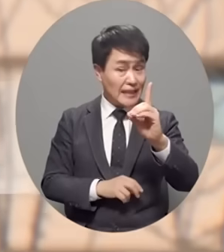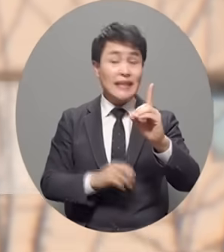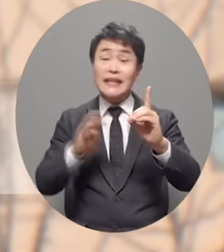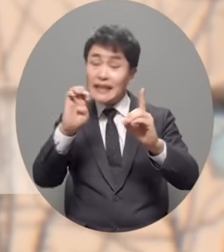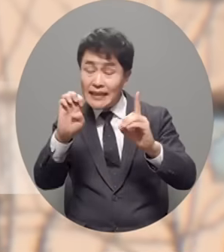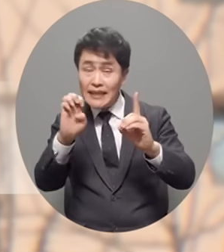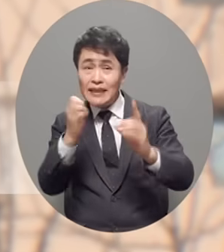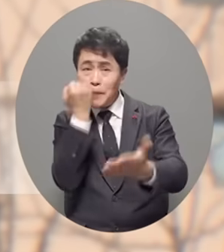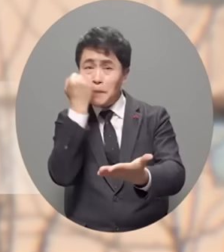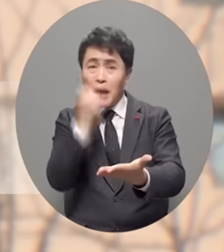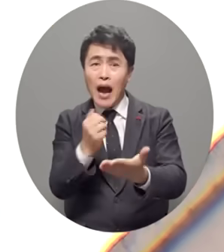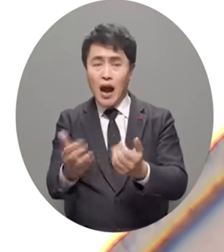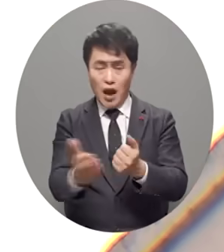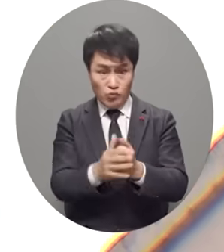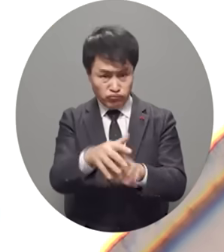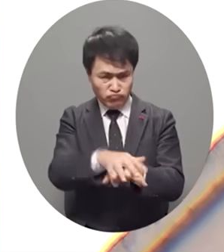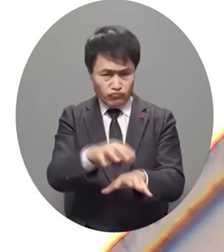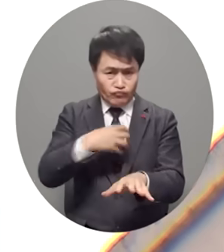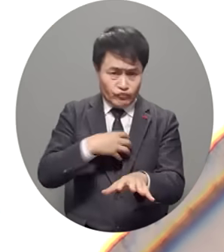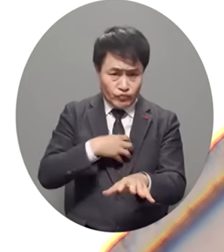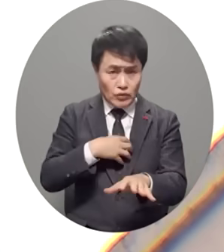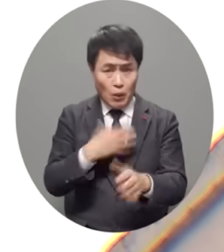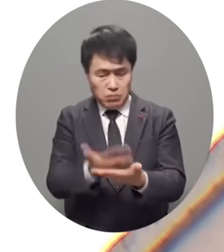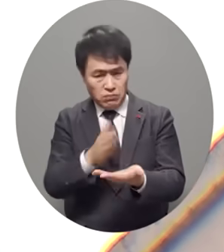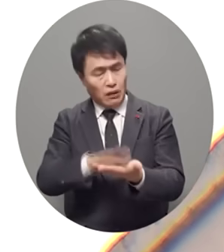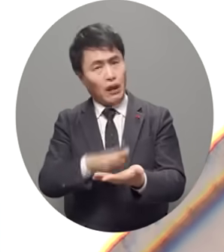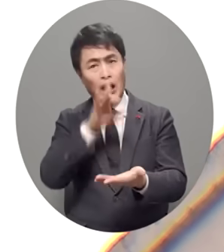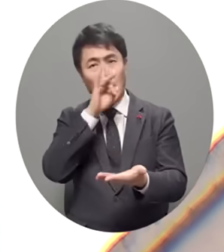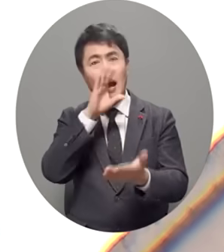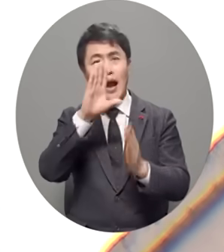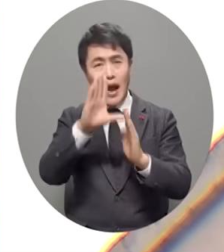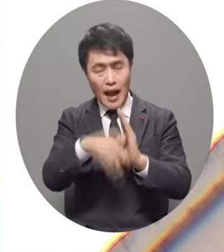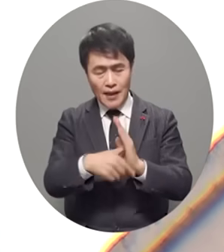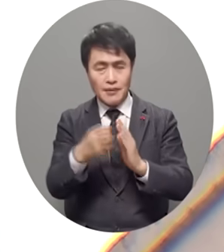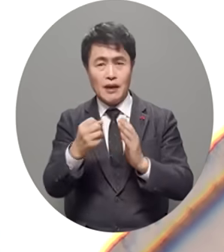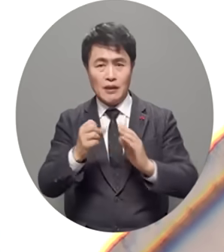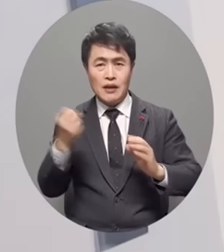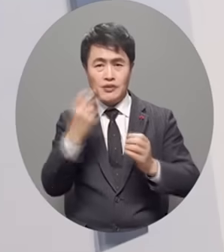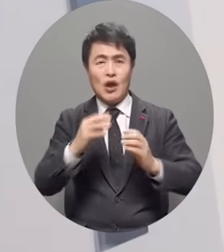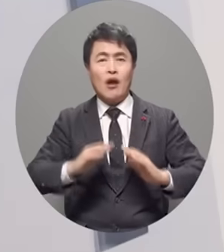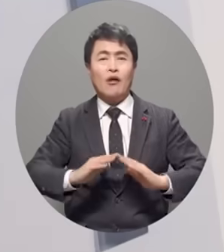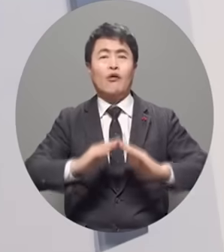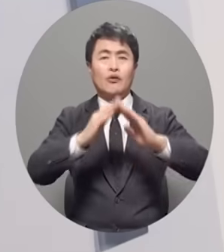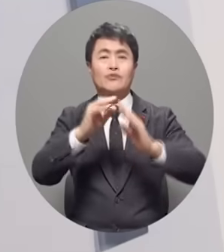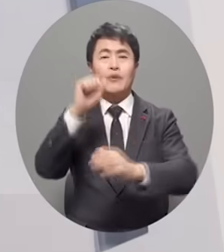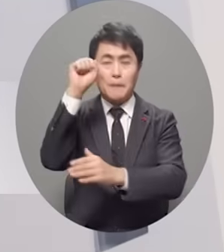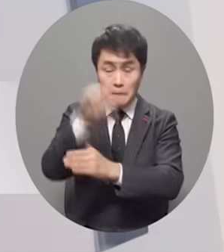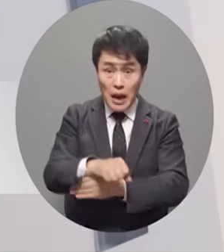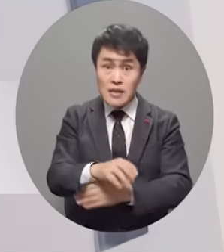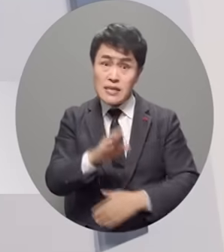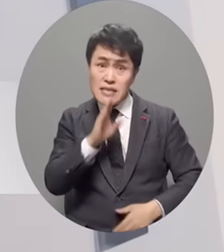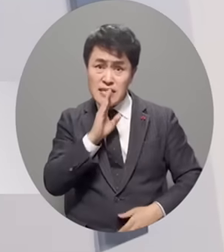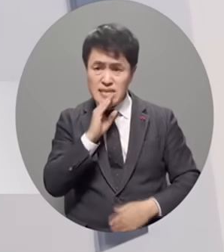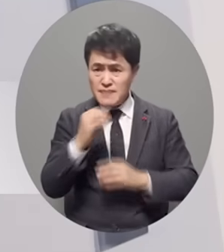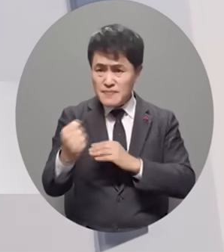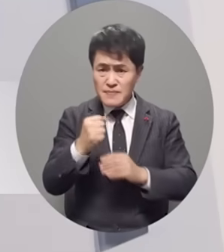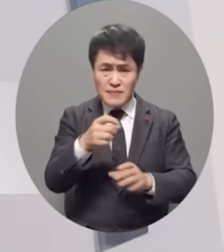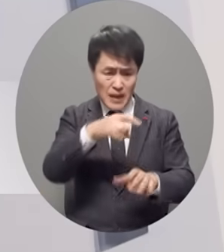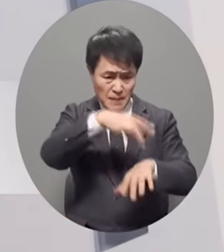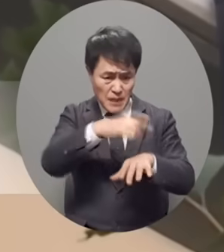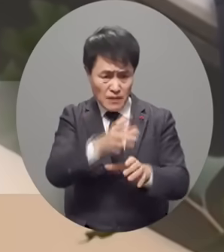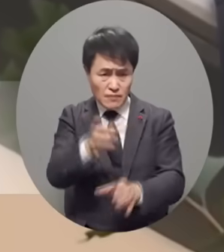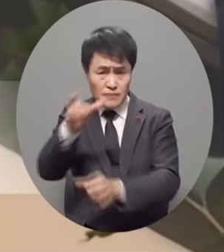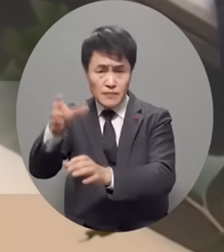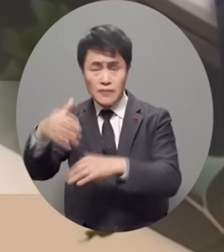합니다. 구조적으로 위험해 보수로 해결이 안 될 때만 재건축이 가능한 겁니다. 실제로 튼튼한 기둥식 구조로